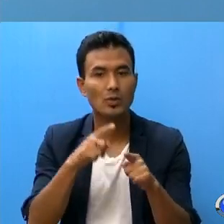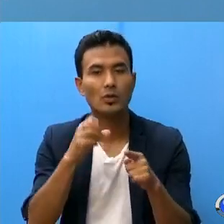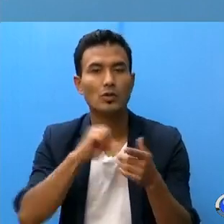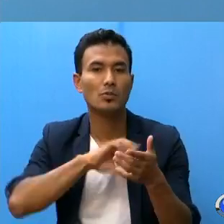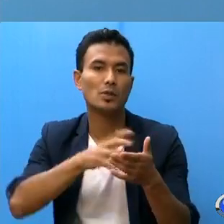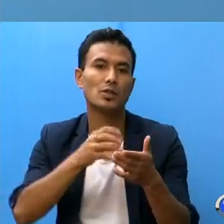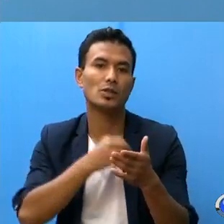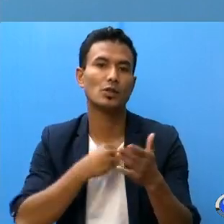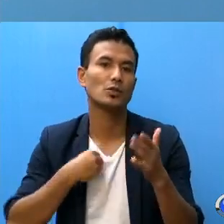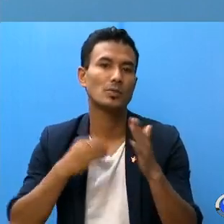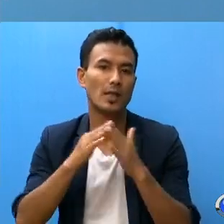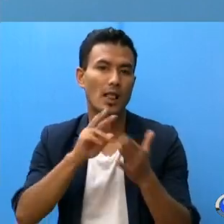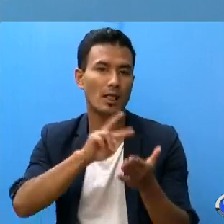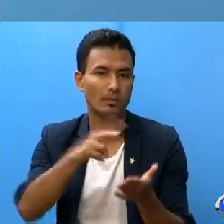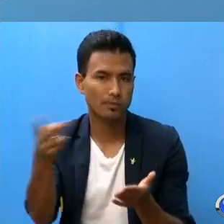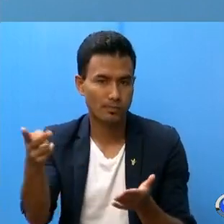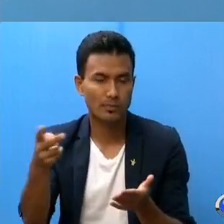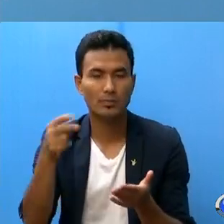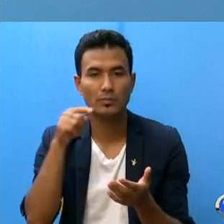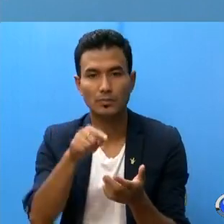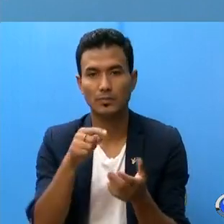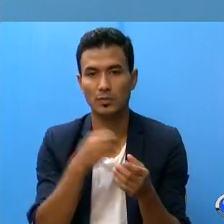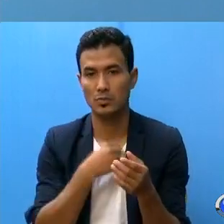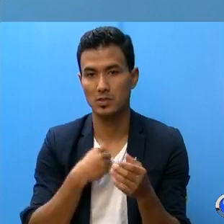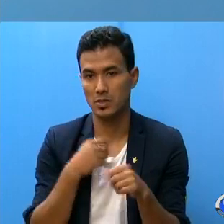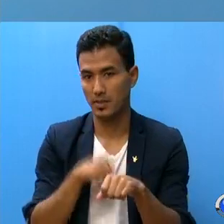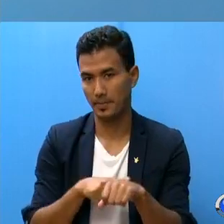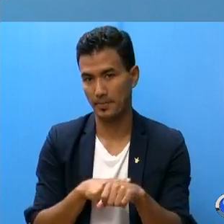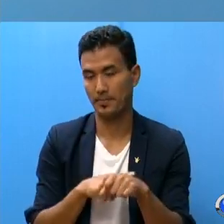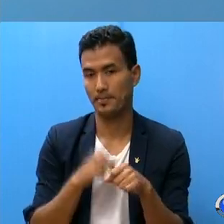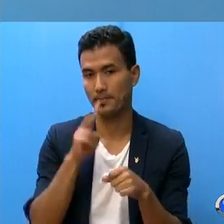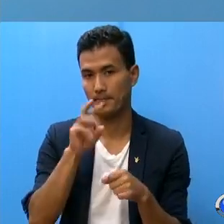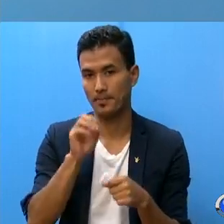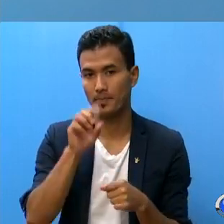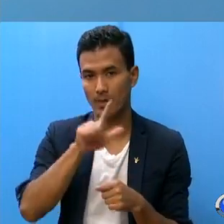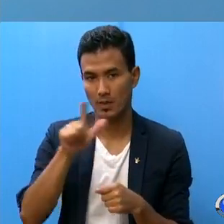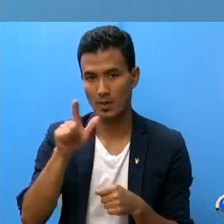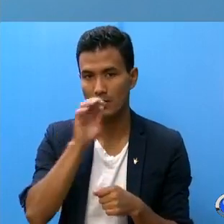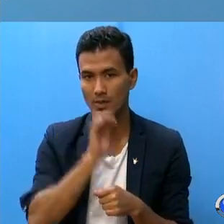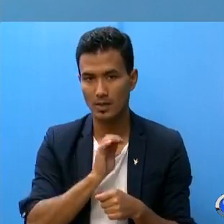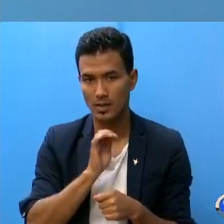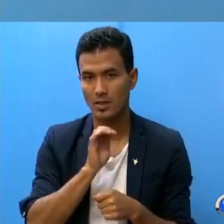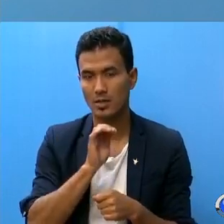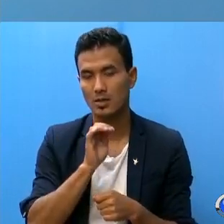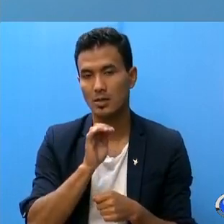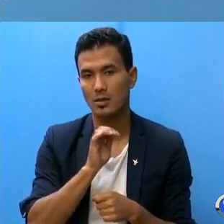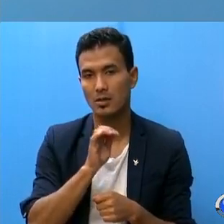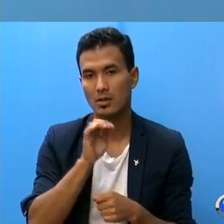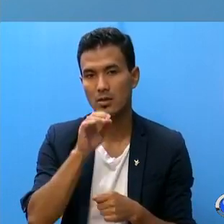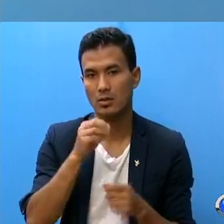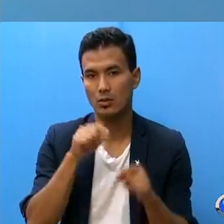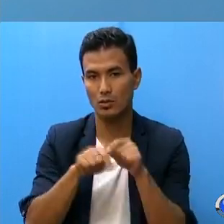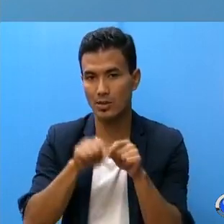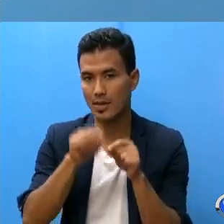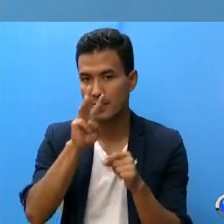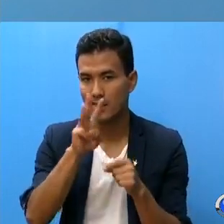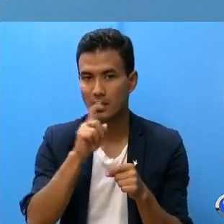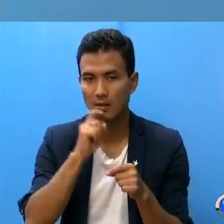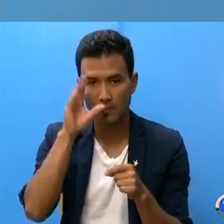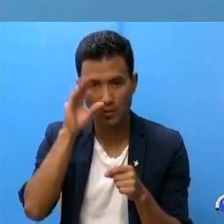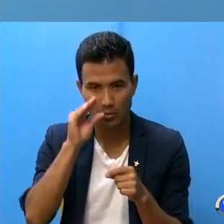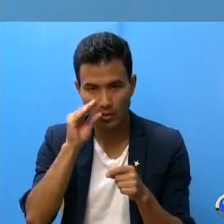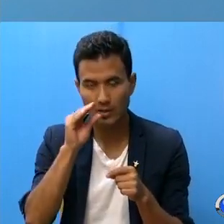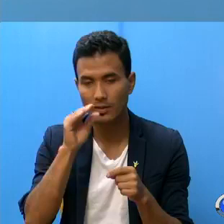प्रादेशिक अस्पताल सारिये को उनको उपचार को क्रम मा 2077 साल असार तीन गते